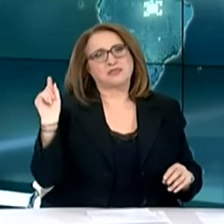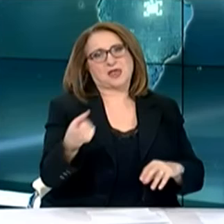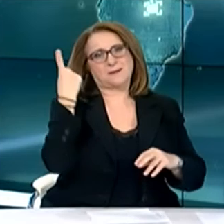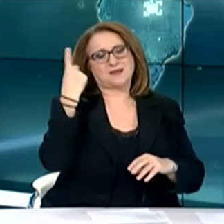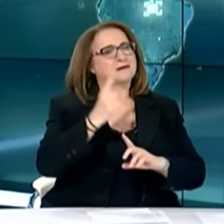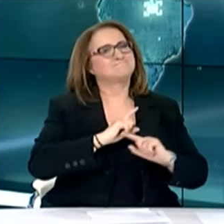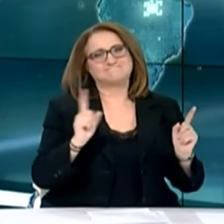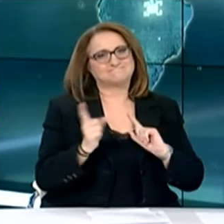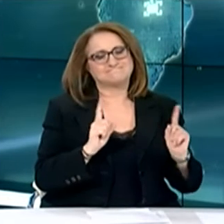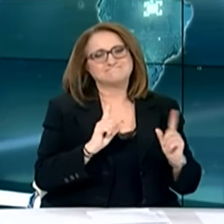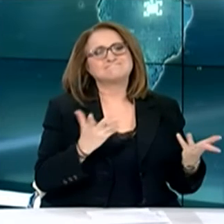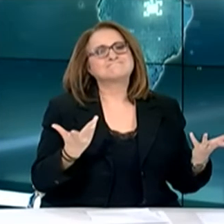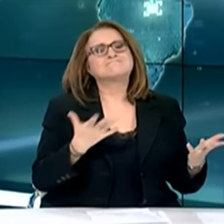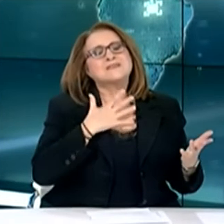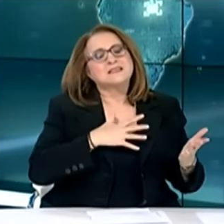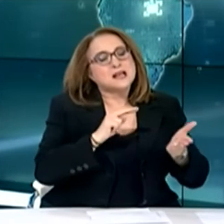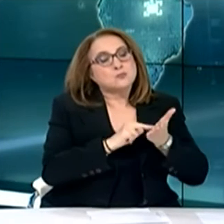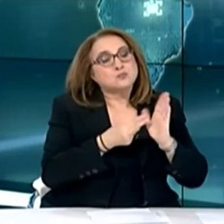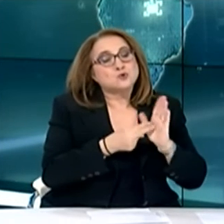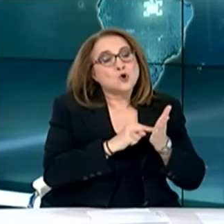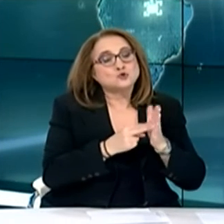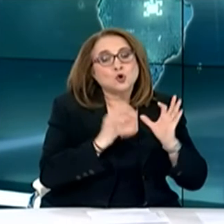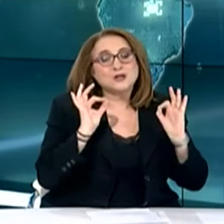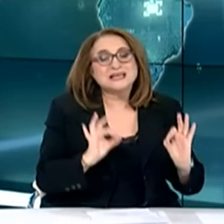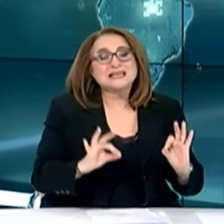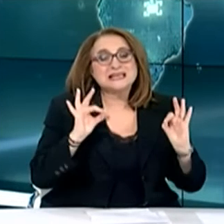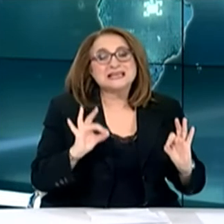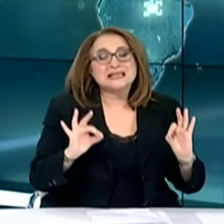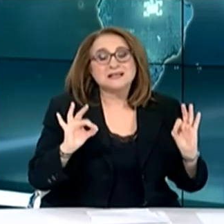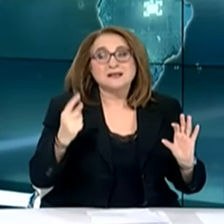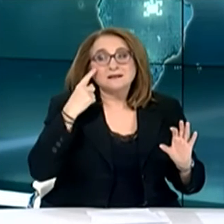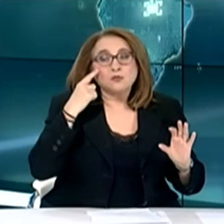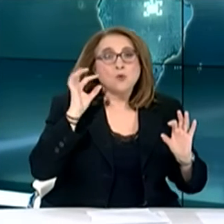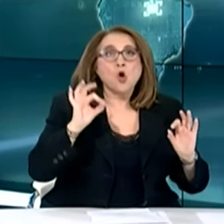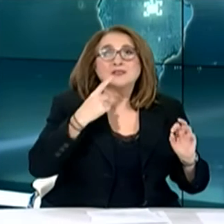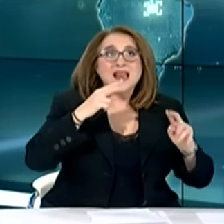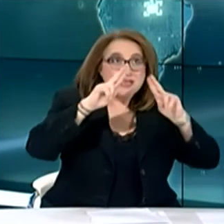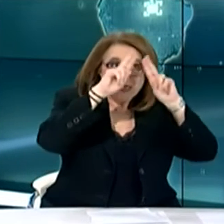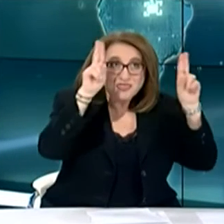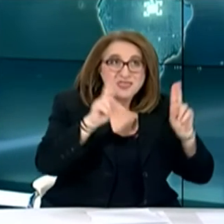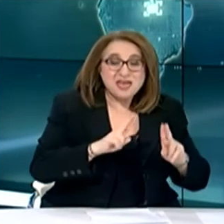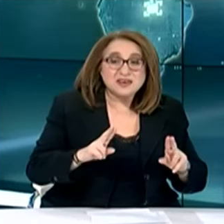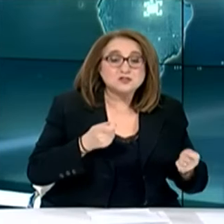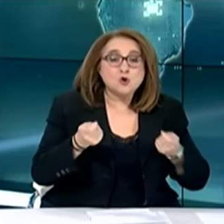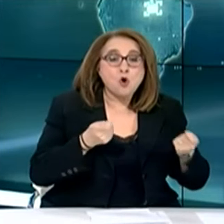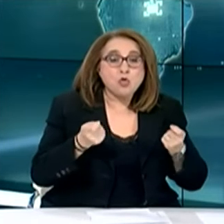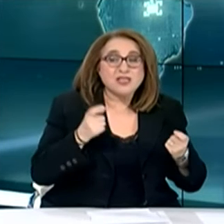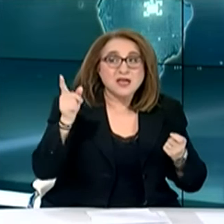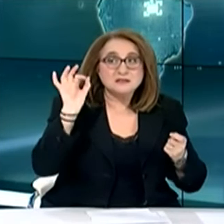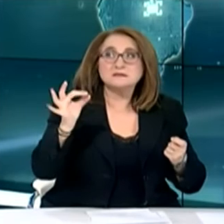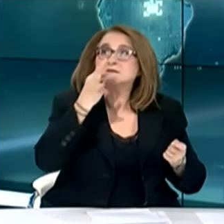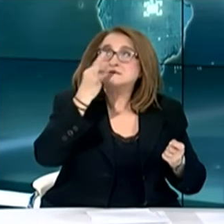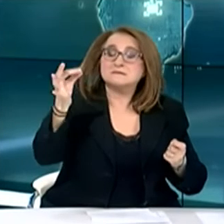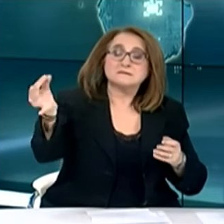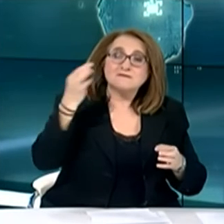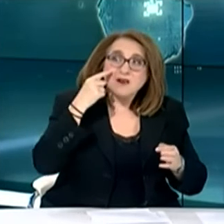αρρώστων. Άρα χρειάζεται πολύ προσοχή. Εμείς ακολουθούμε τις διεθνείς οδηγίες που υπάρχουν αυτή τη στιγμή στη χορήγηση τέτοιων φαρμάκων και